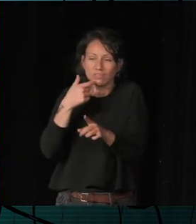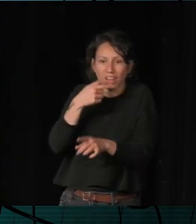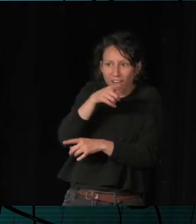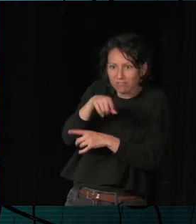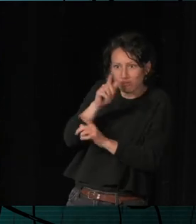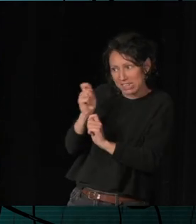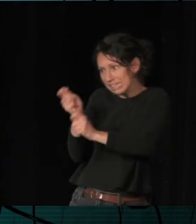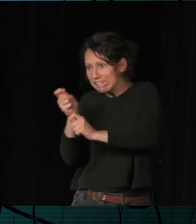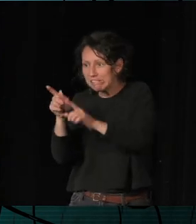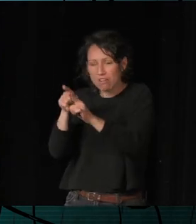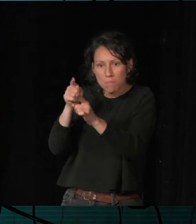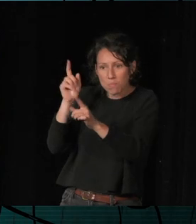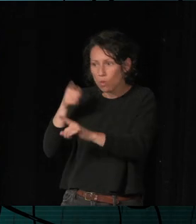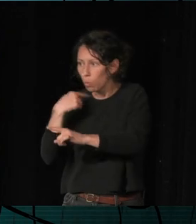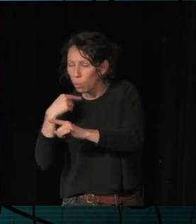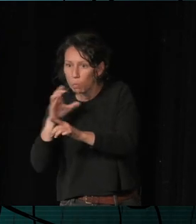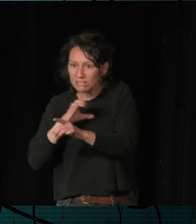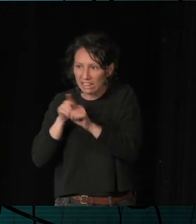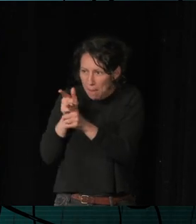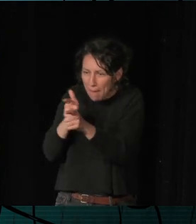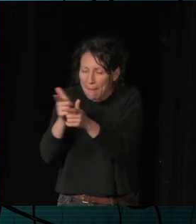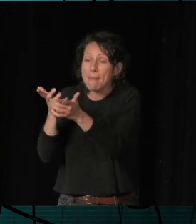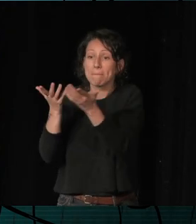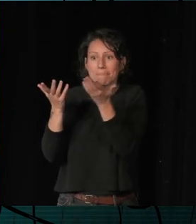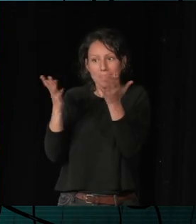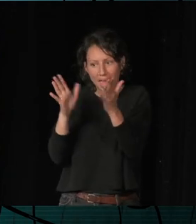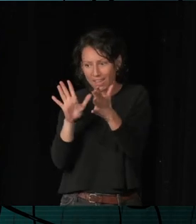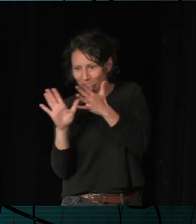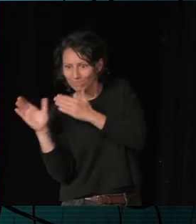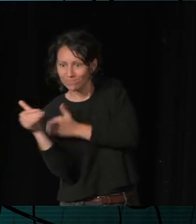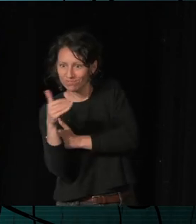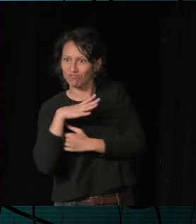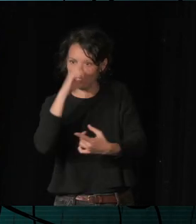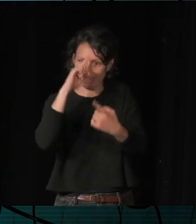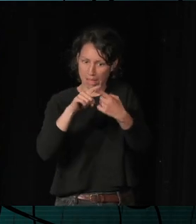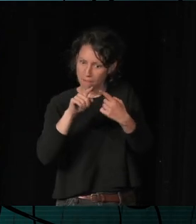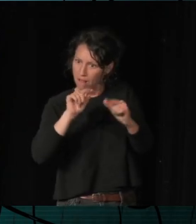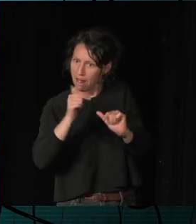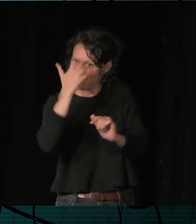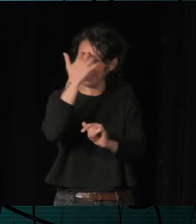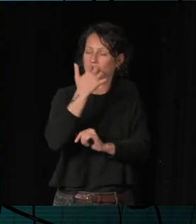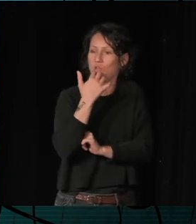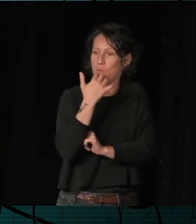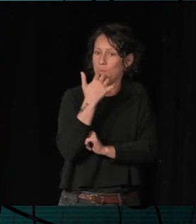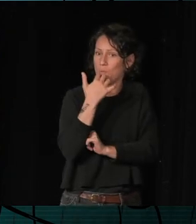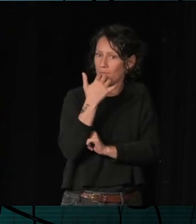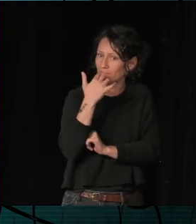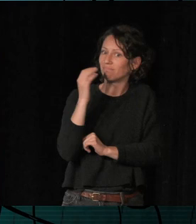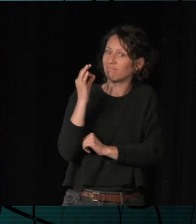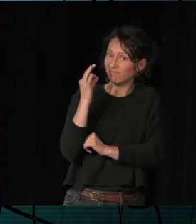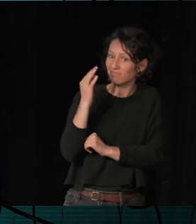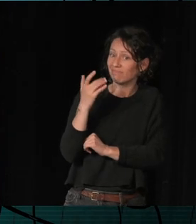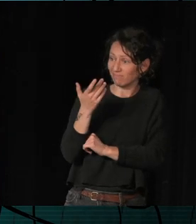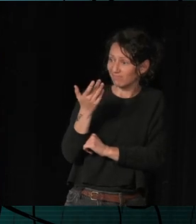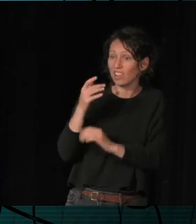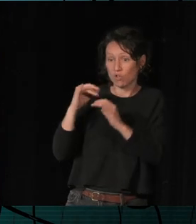d'autres trucs dans d'autres jeux vidéo, mais par derrière, en fait, il va y avoir des thèmes très très sérieux, et ça a lancé cette idée que ouais, le jeu vidéo,